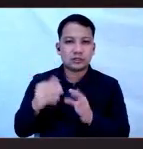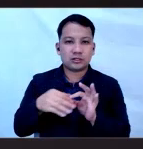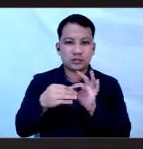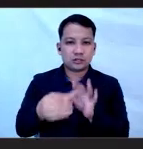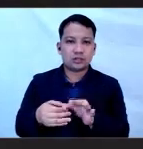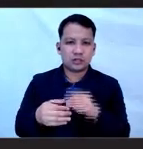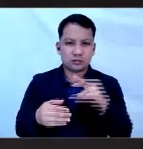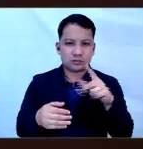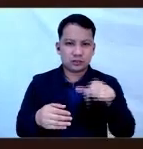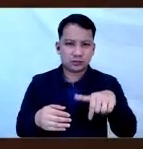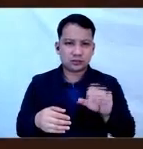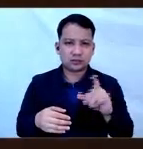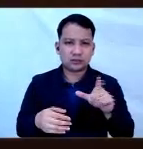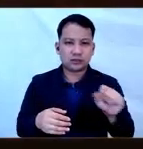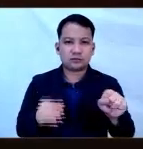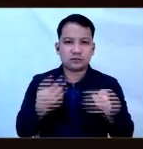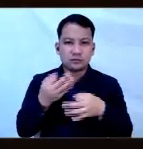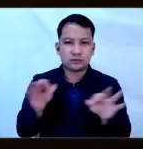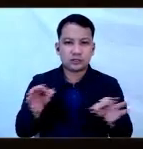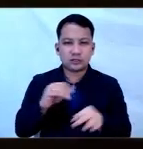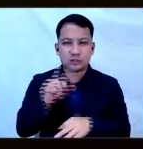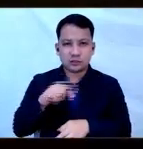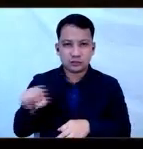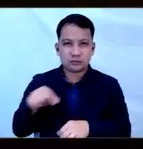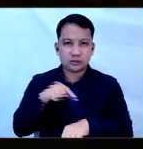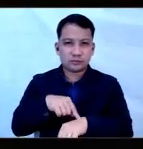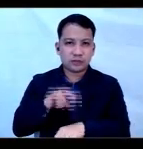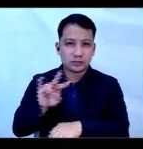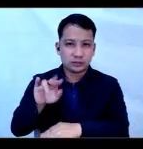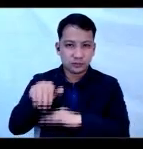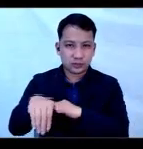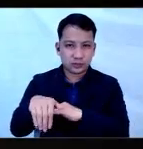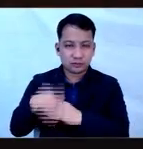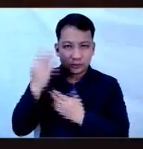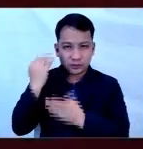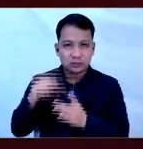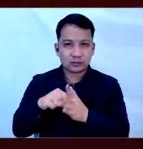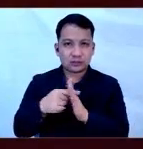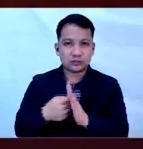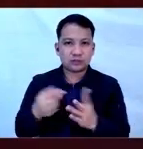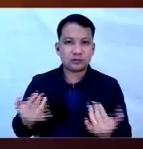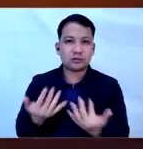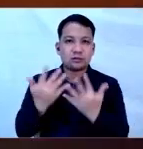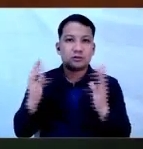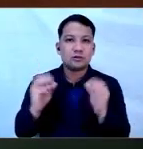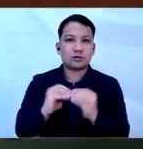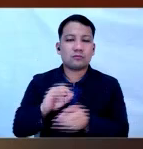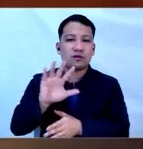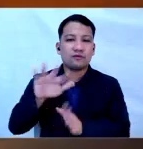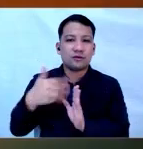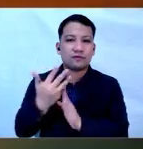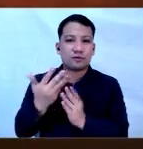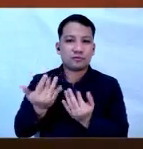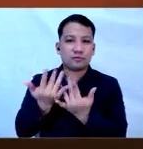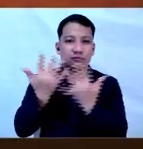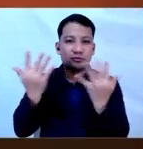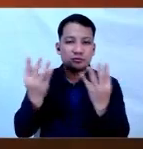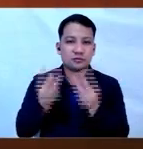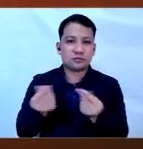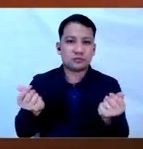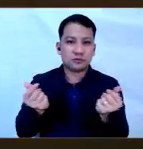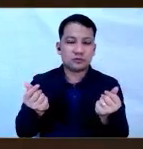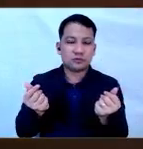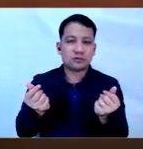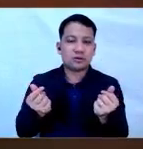Clark Freeport Zone. Pasado alas 7 kagabi nang sumiklab ang sunog. Tumagal ng halos 5 oras bago naapula ang apoy. Patuloy